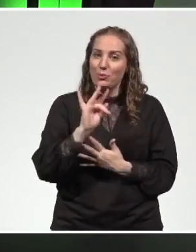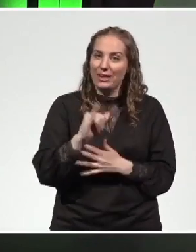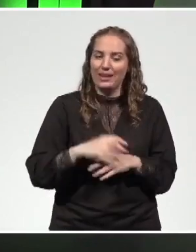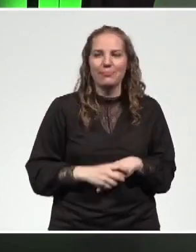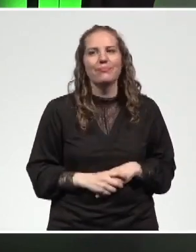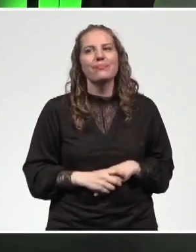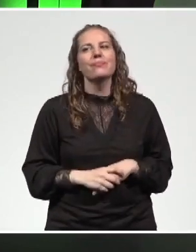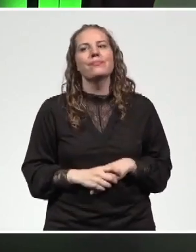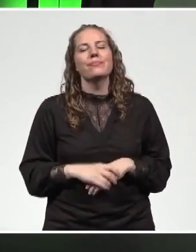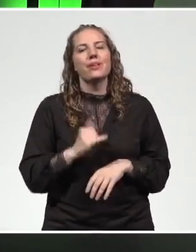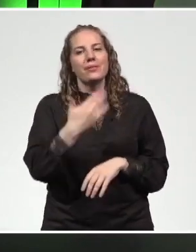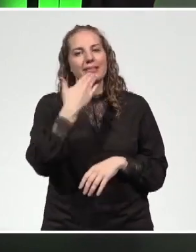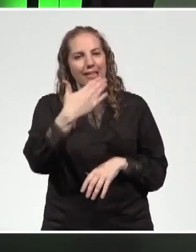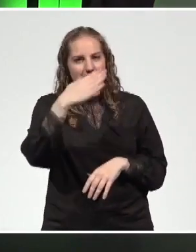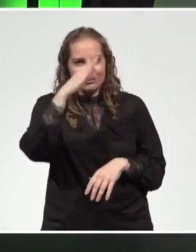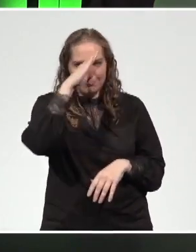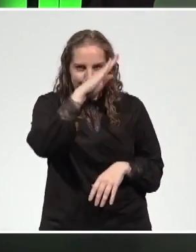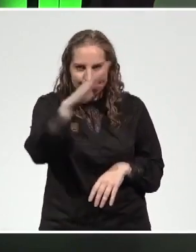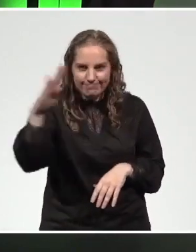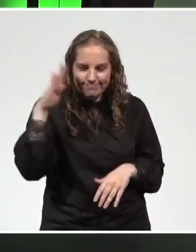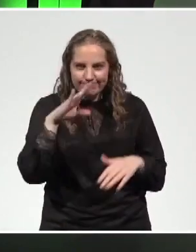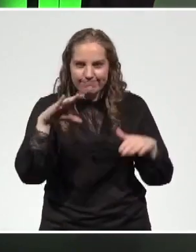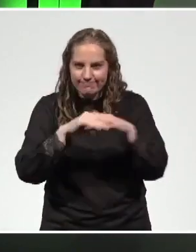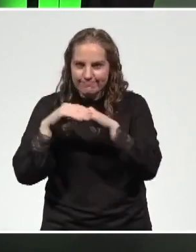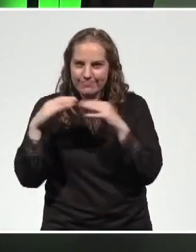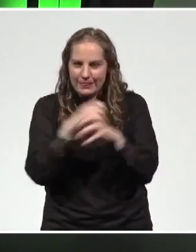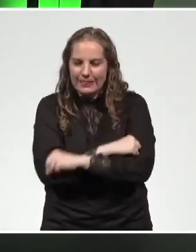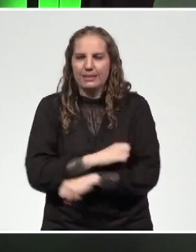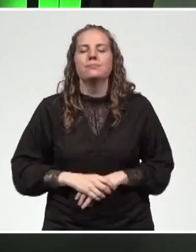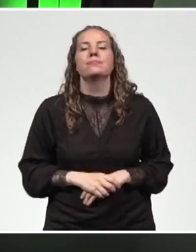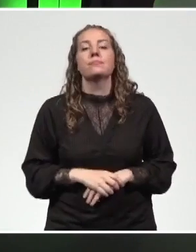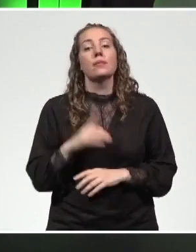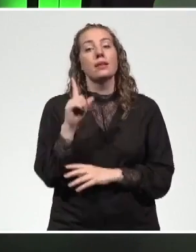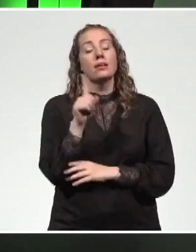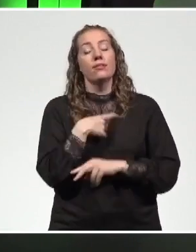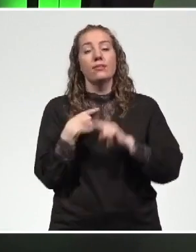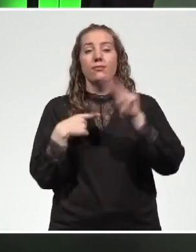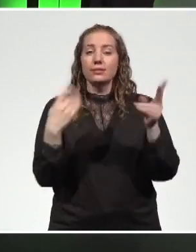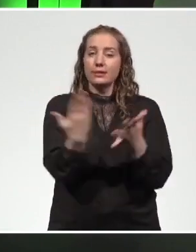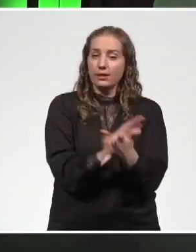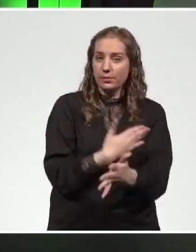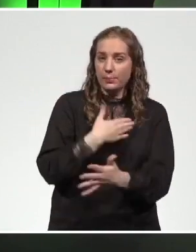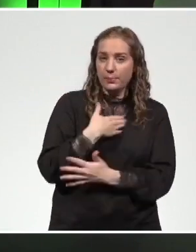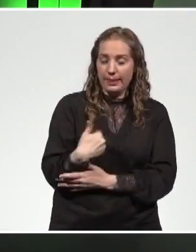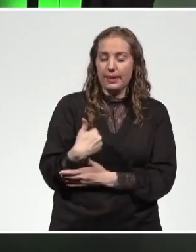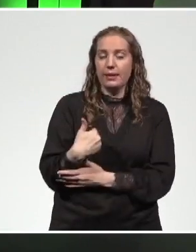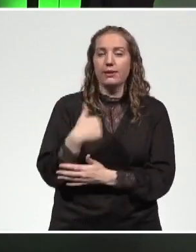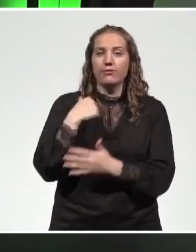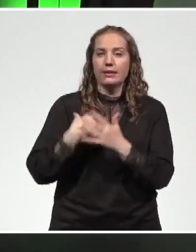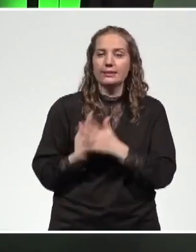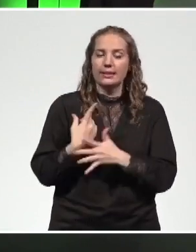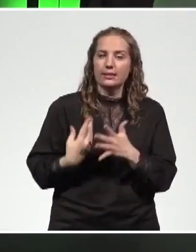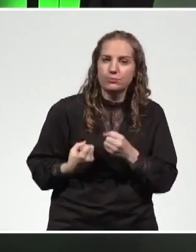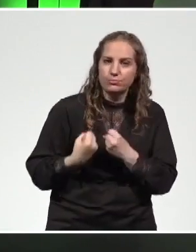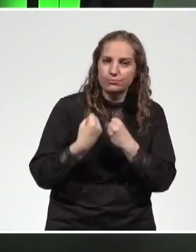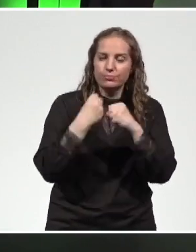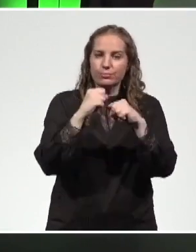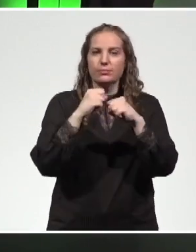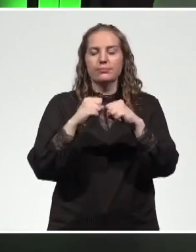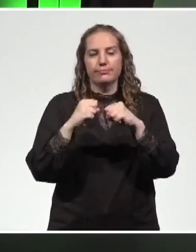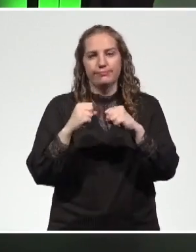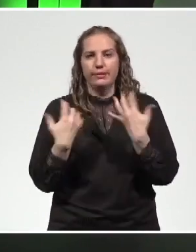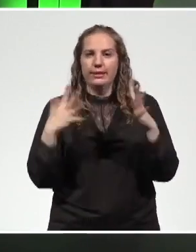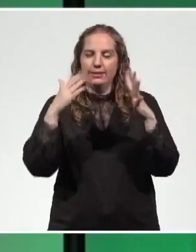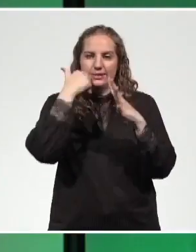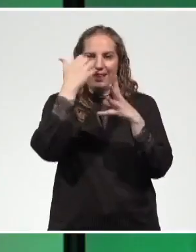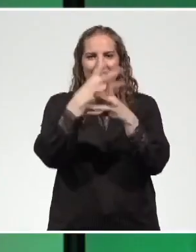kæra þakkir og sæl og blessu öll sumul. Við í VG, við viljum auka velsæld, lífsgæði og hamingju